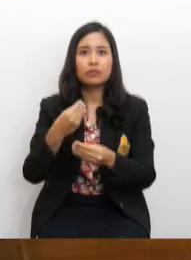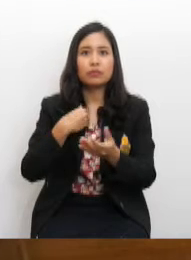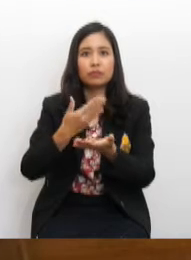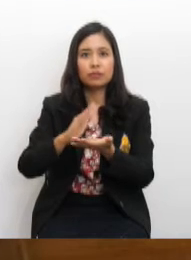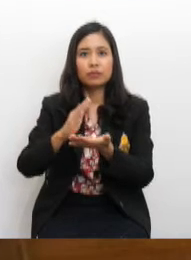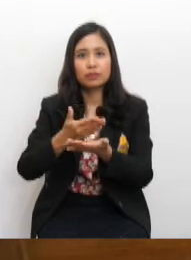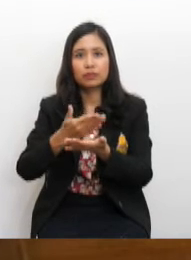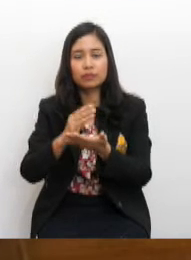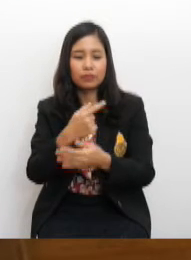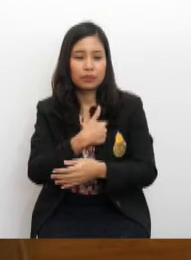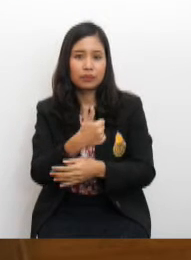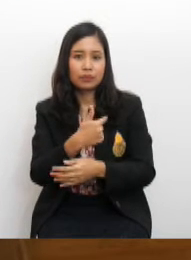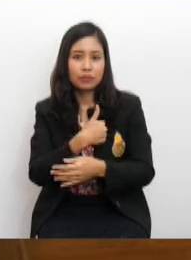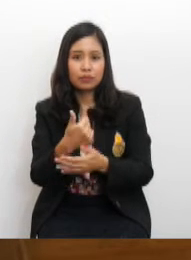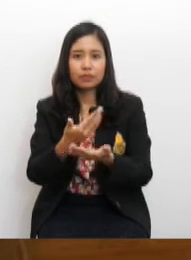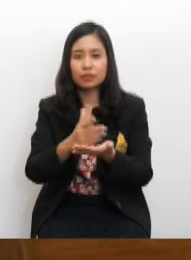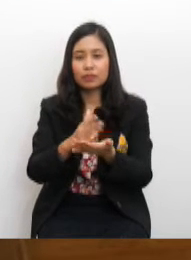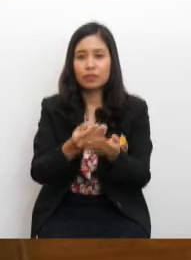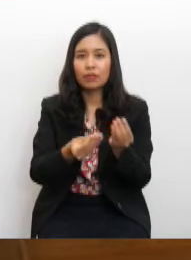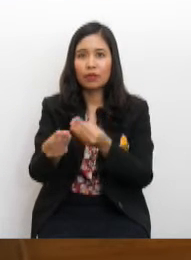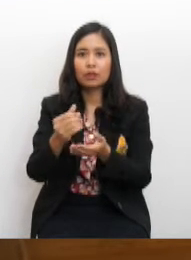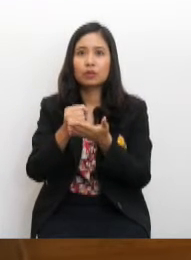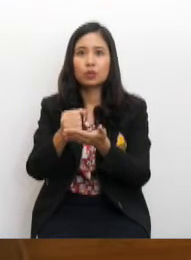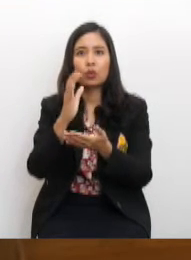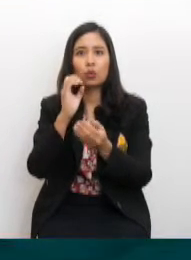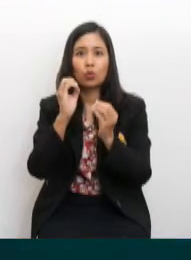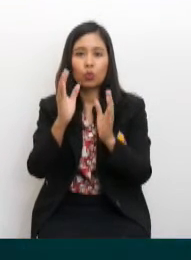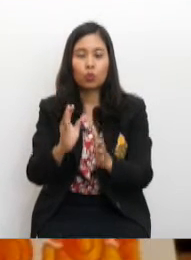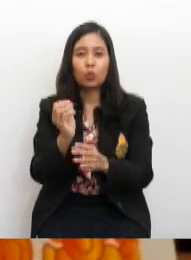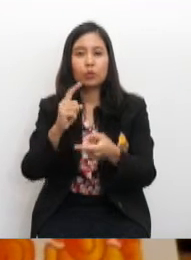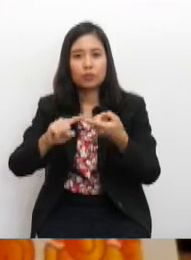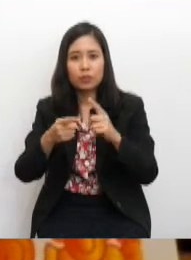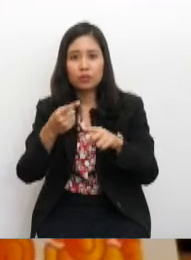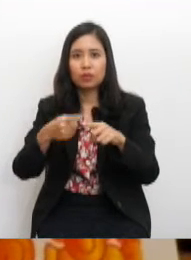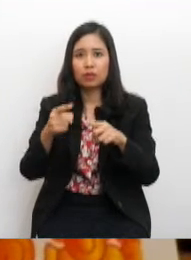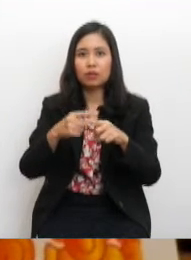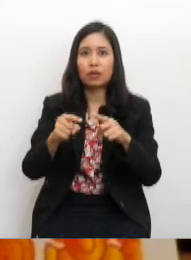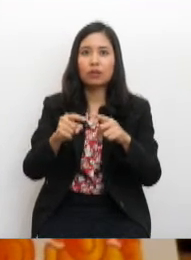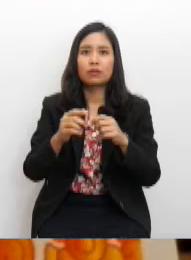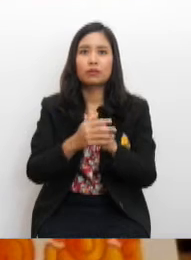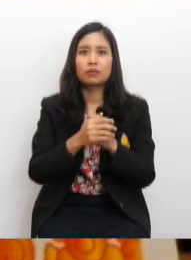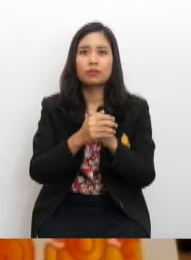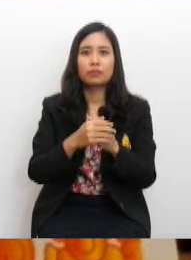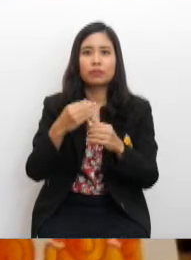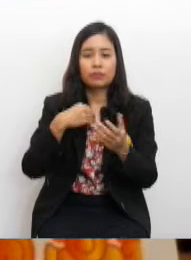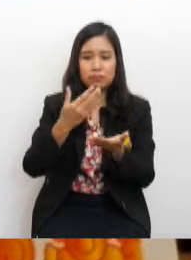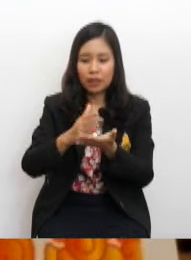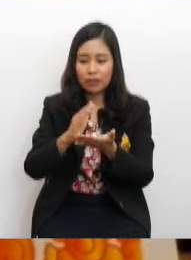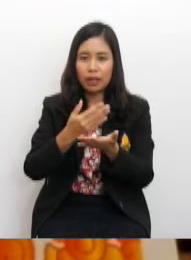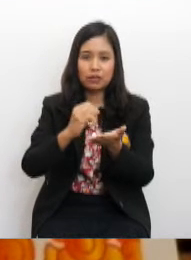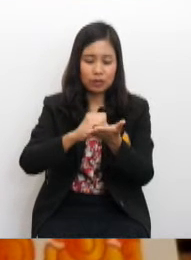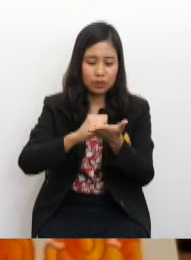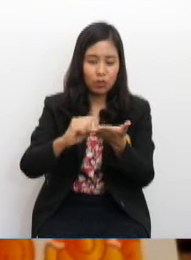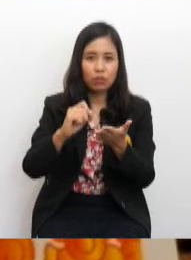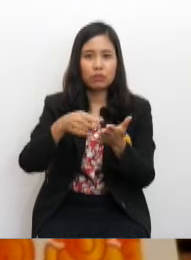มันในให้เพื่อนให้ครูหนูเด็กบางคนก็ให้บินศ.อย่างลบกับเพื่อน